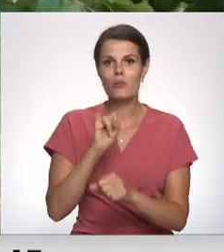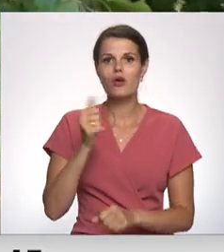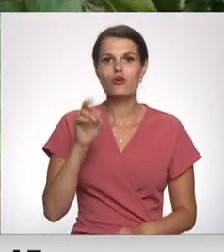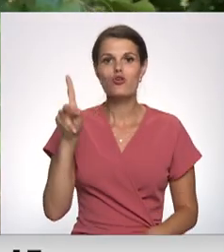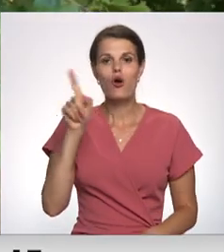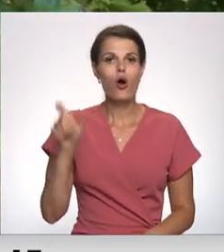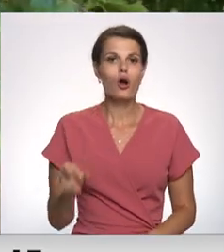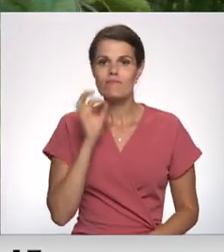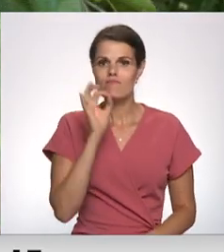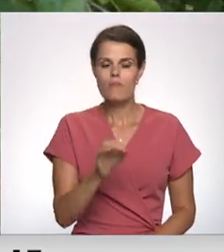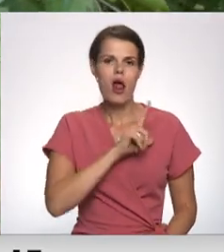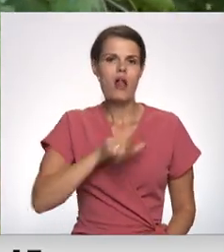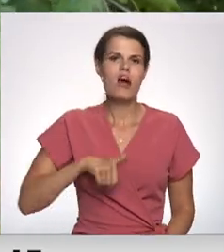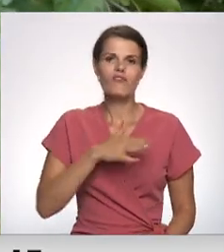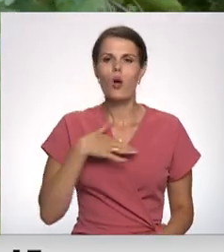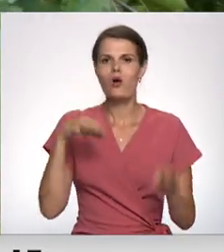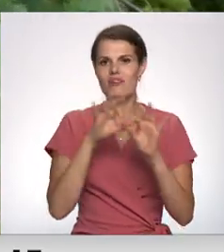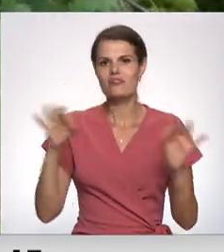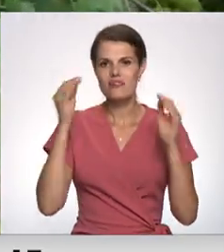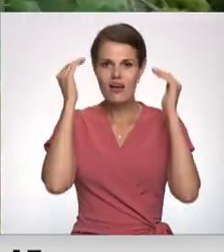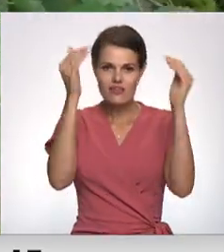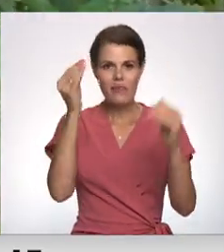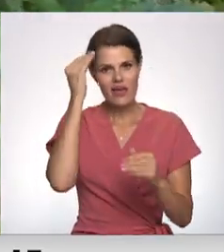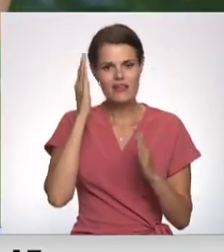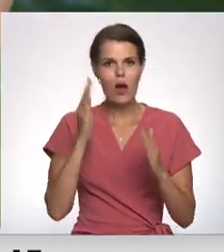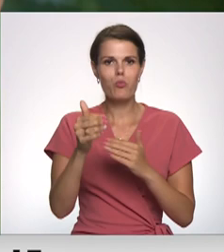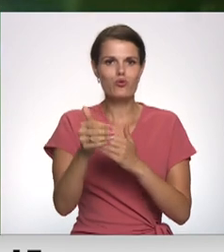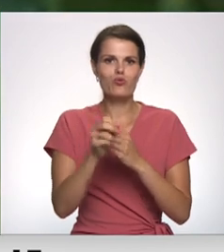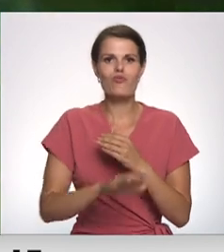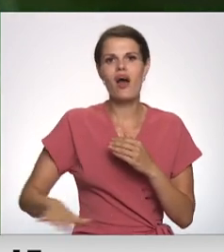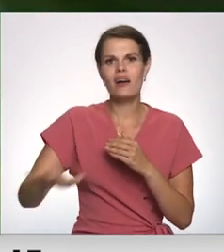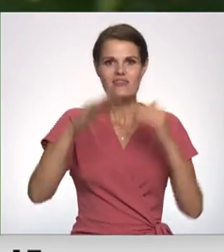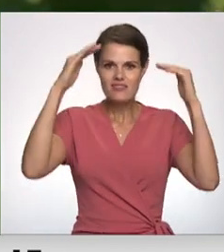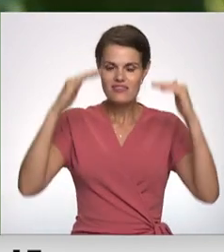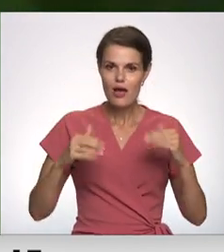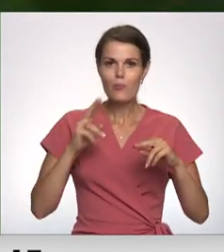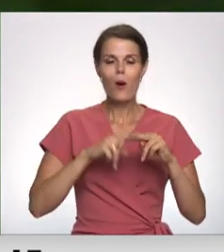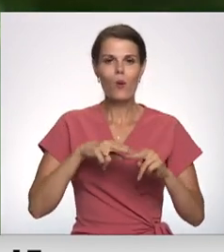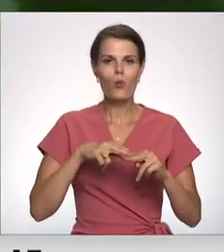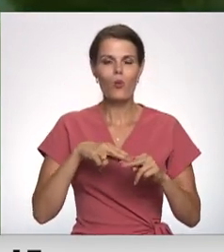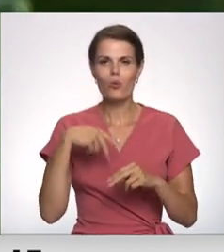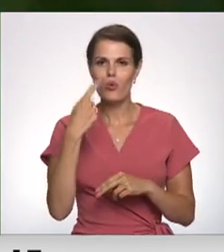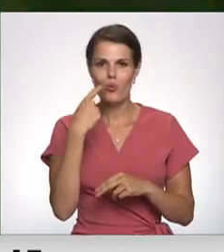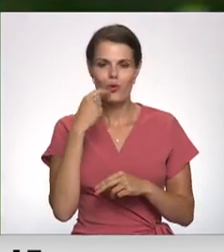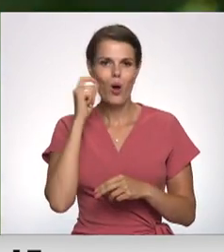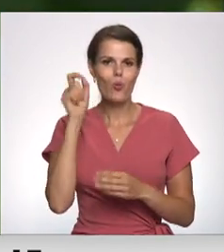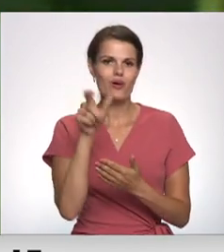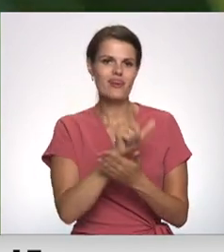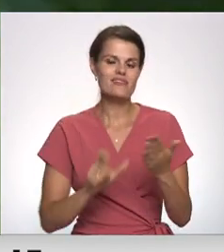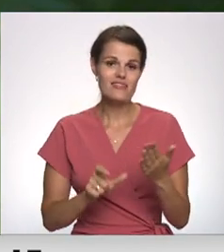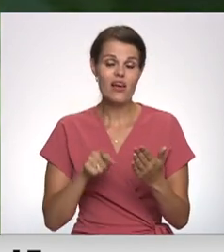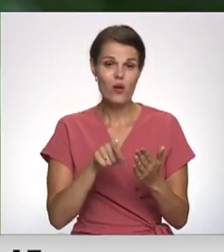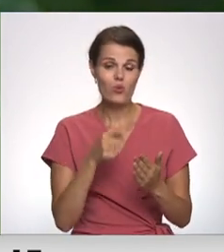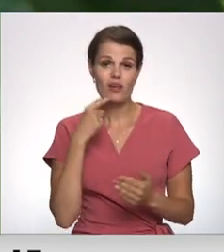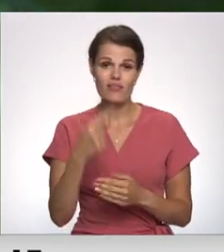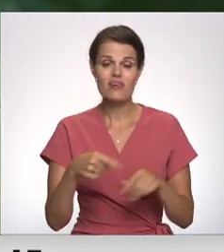ka Latvijā ir ļoti skaistas debesis, it kā būtu tuvāk zemei, un norunā ukraiņu dzejnieces Ļinas Kostenko dzejoli, kurā teikts,